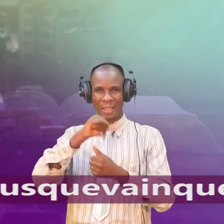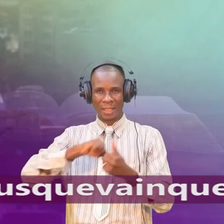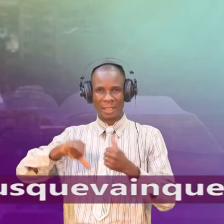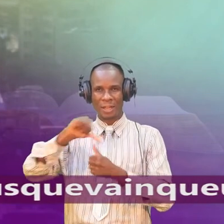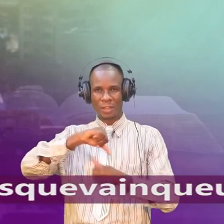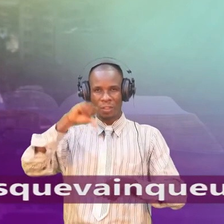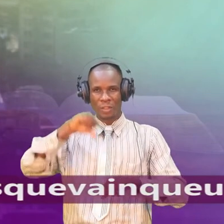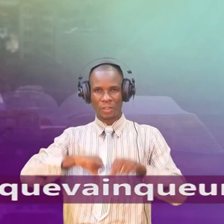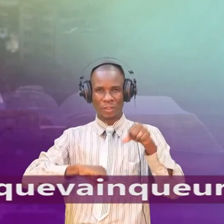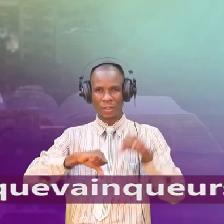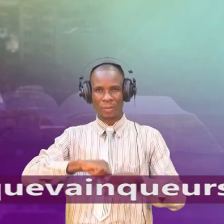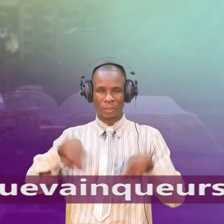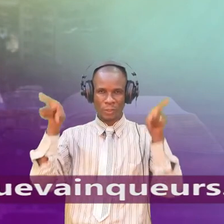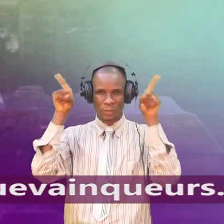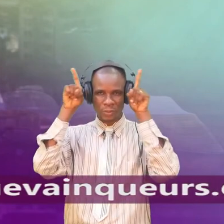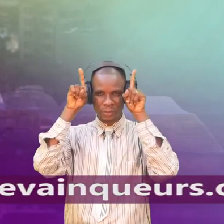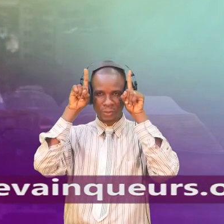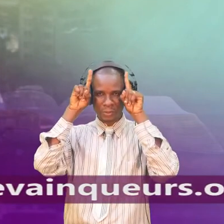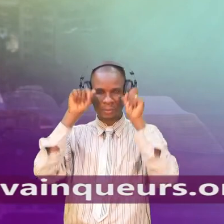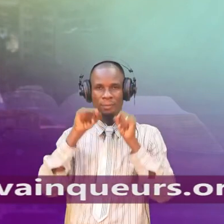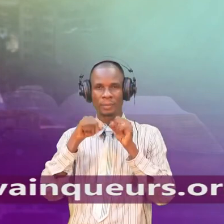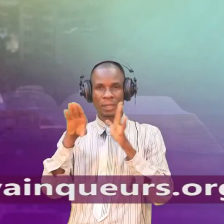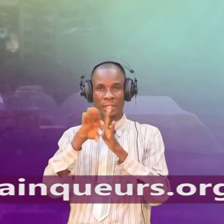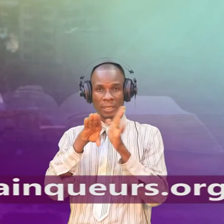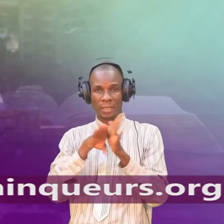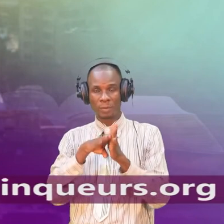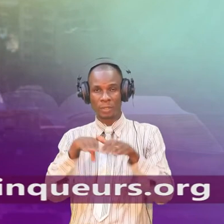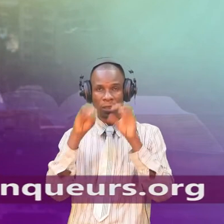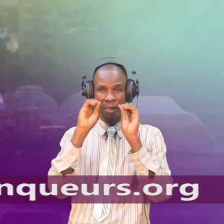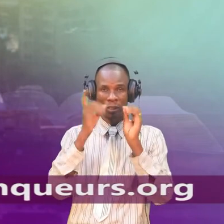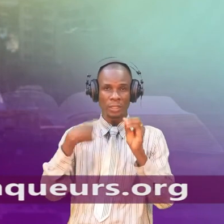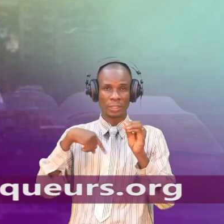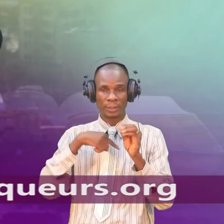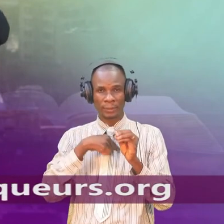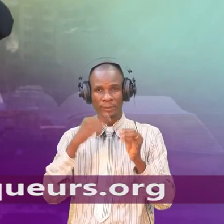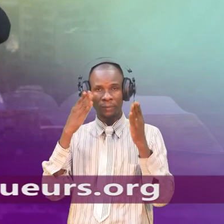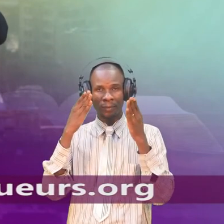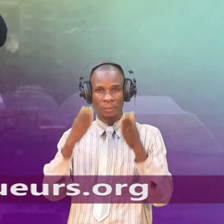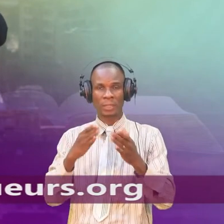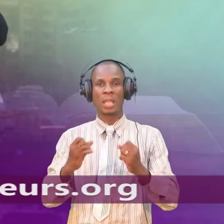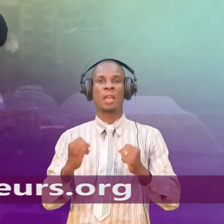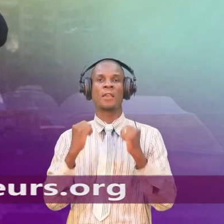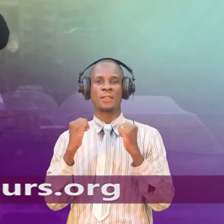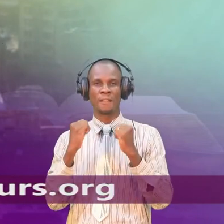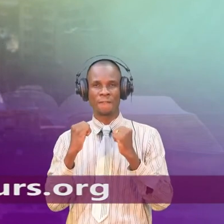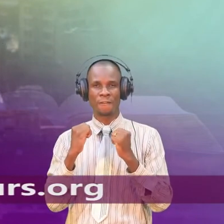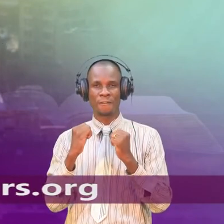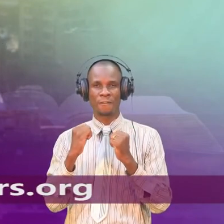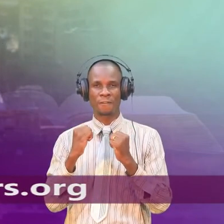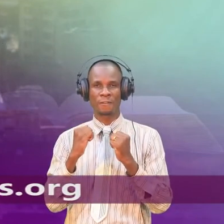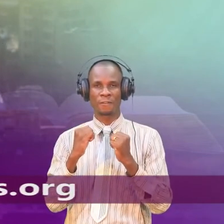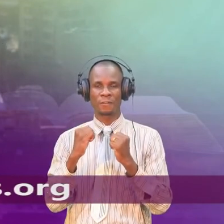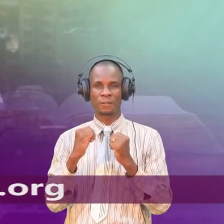Kwa kweli sisi tumefanya dhambi na tunahukumiwa, lakini uelewe kwamba dhambi ya wanadamu